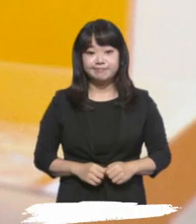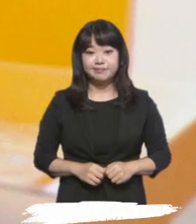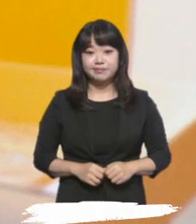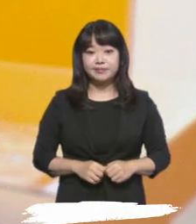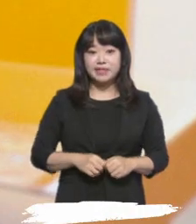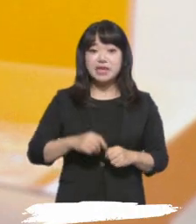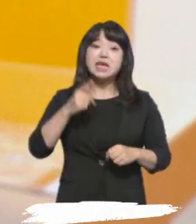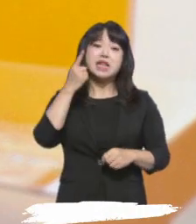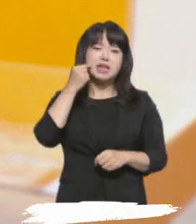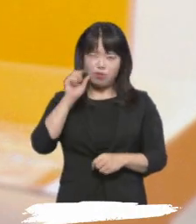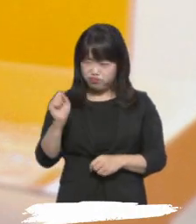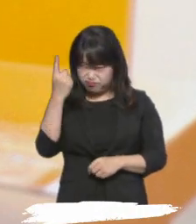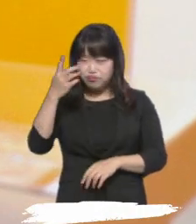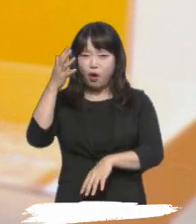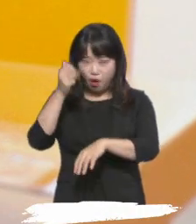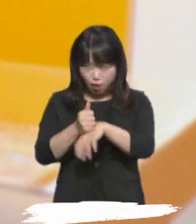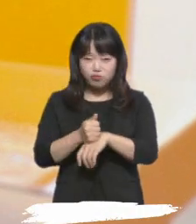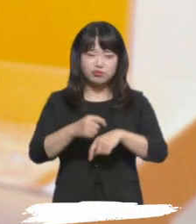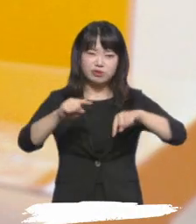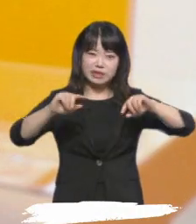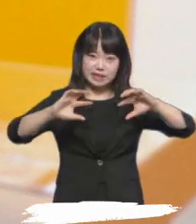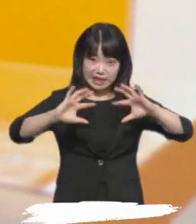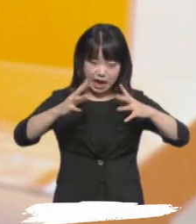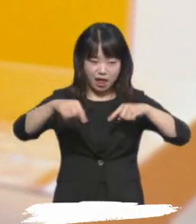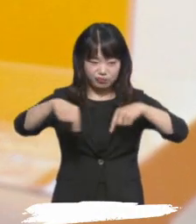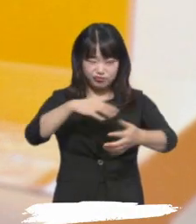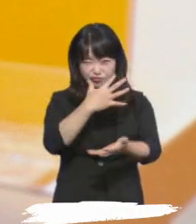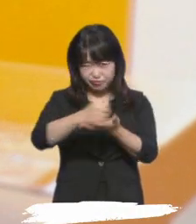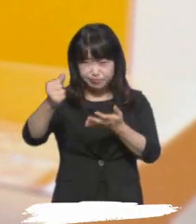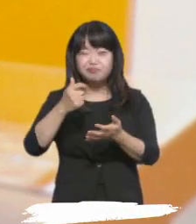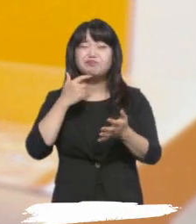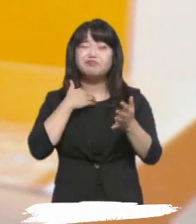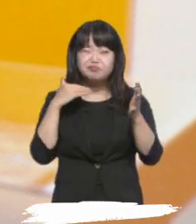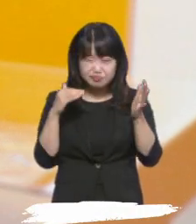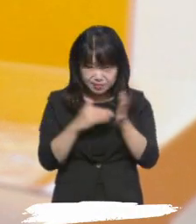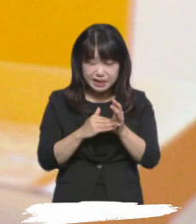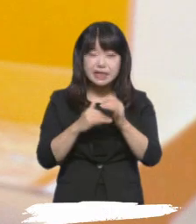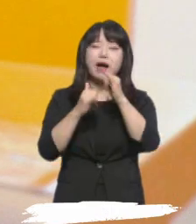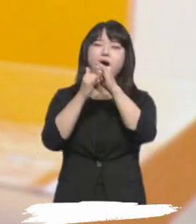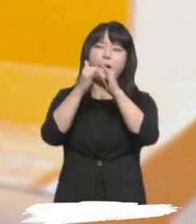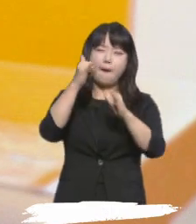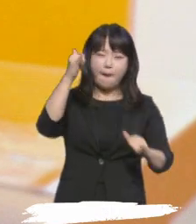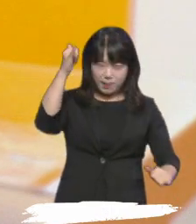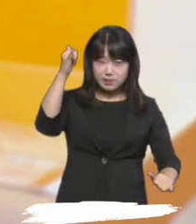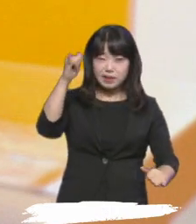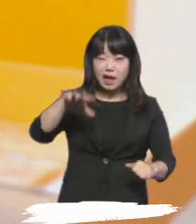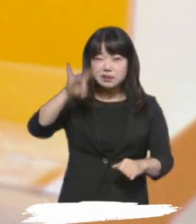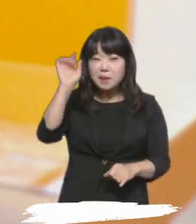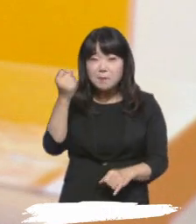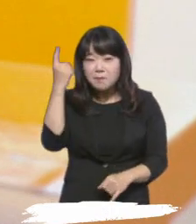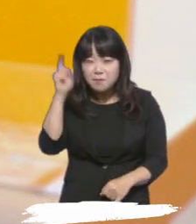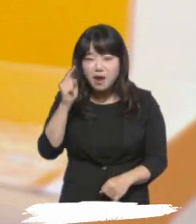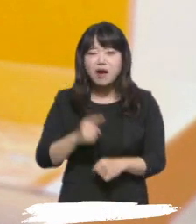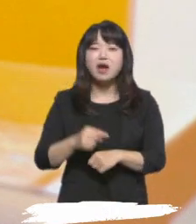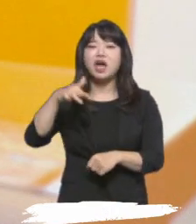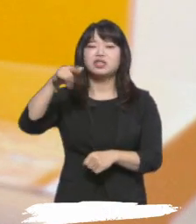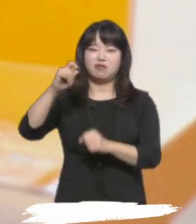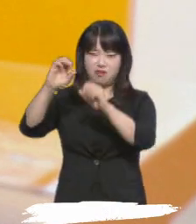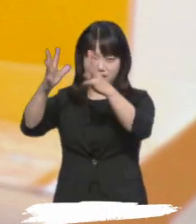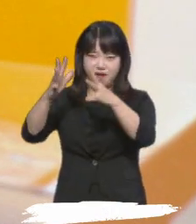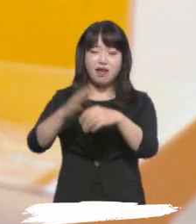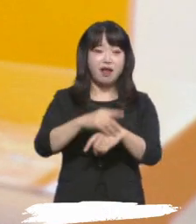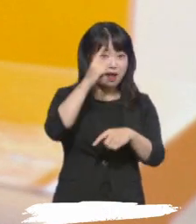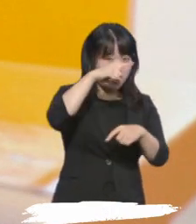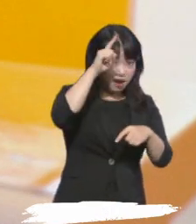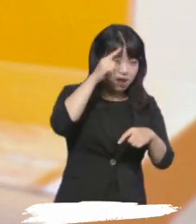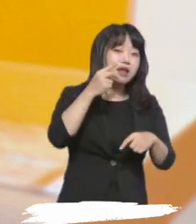제국주의 일본에 의해 국권을 침탈당했던 망국의 역사. 뼈아픈 역사의 출발점은 청일전쟁과